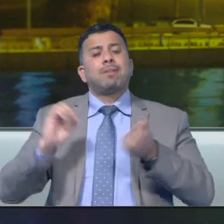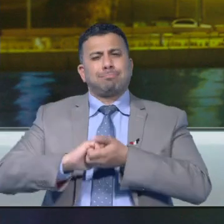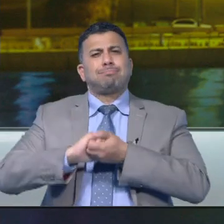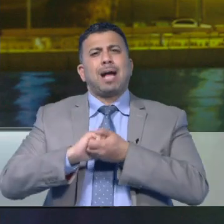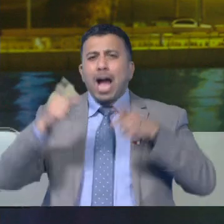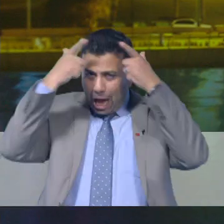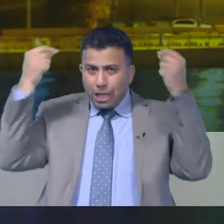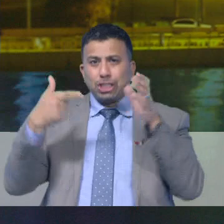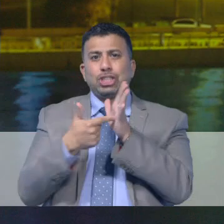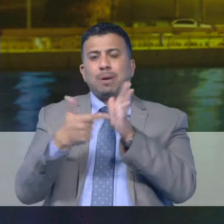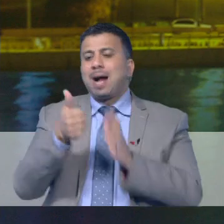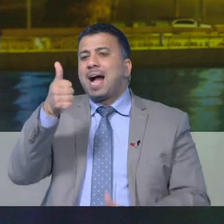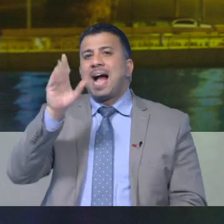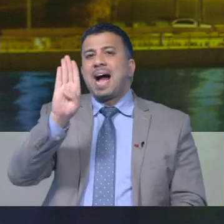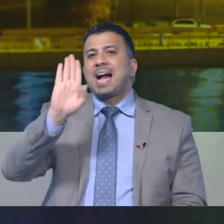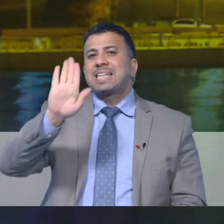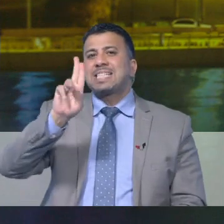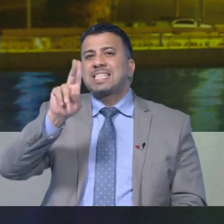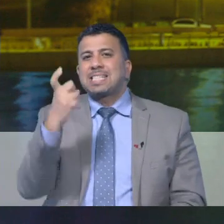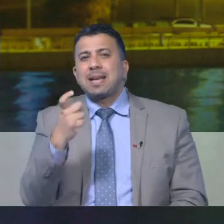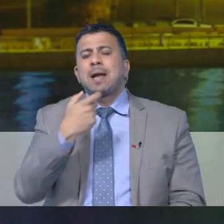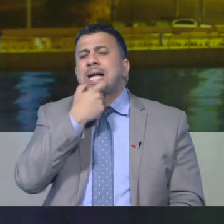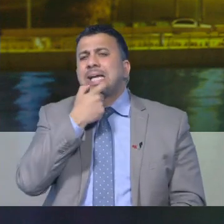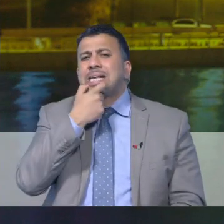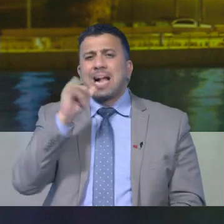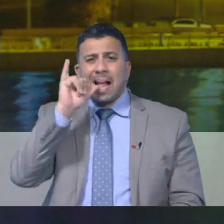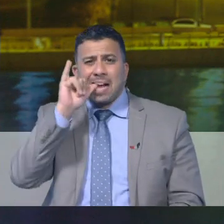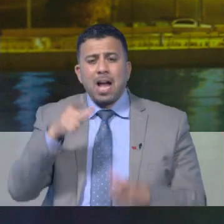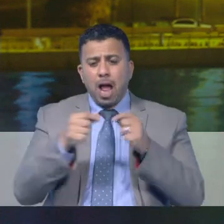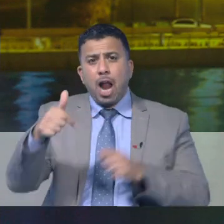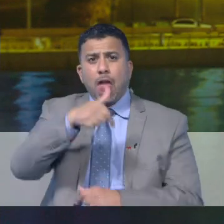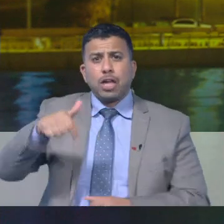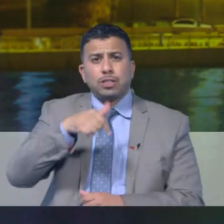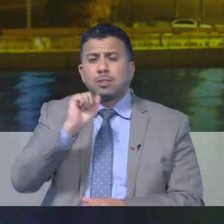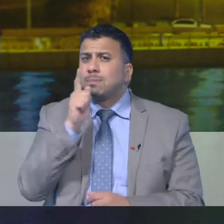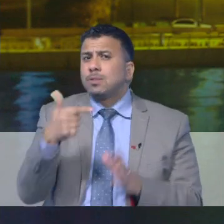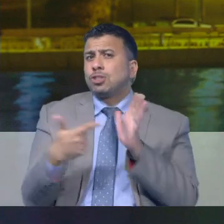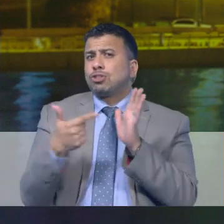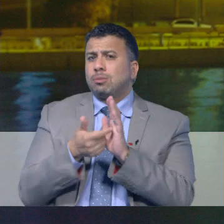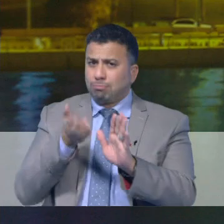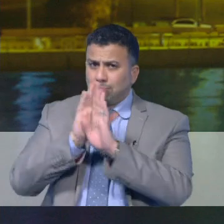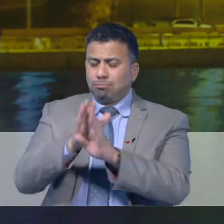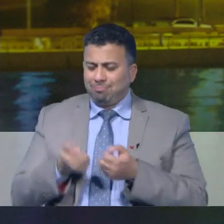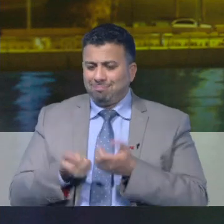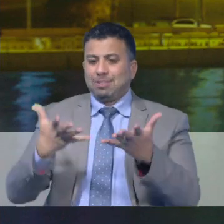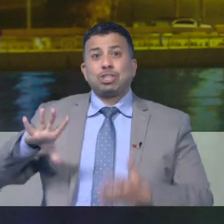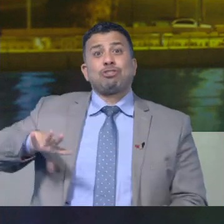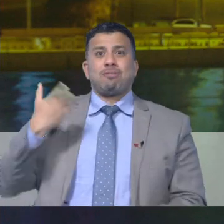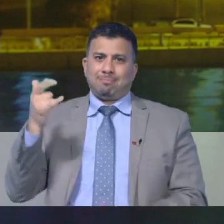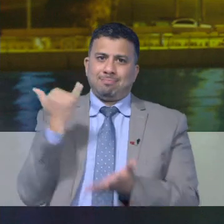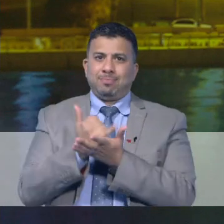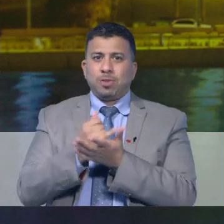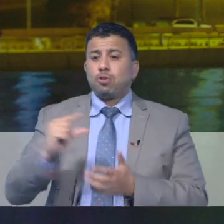رابطة خريجي جامعة إكستر البريطانية في الخليج، والذي تقيمه الجامعة برعاية كريمة من سموه، وذلك